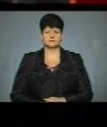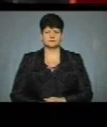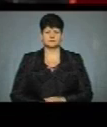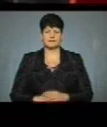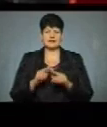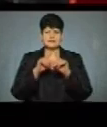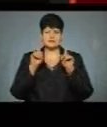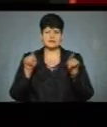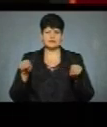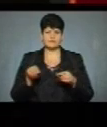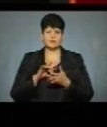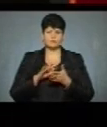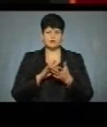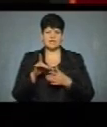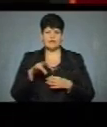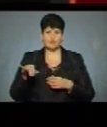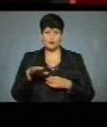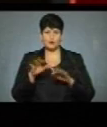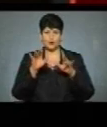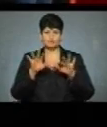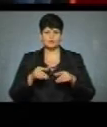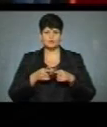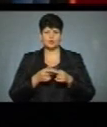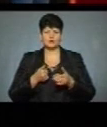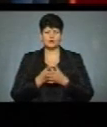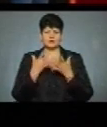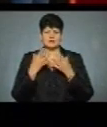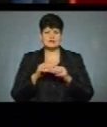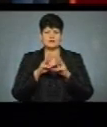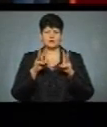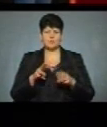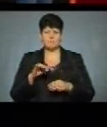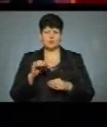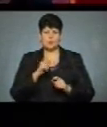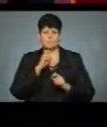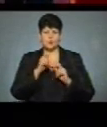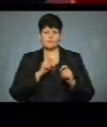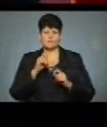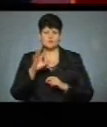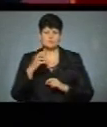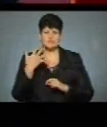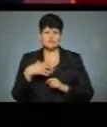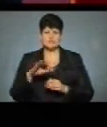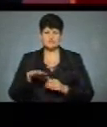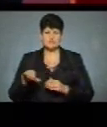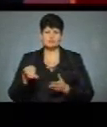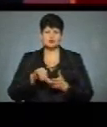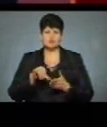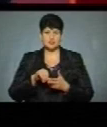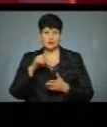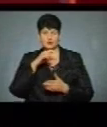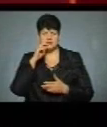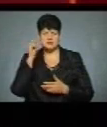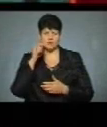Сертифікати на подорож до Європи та комп'ютерну техніку до Дня Святого Миколая волонтери подарували 550 дітям учасників російсько-української